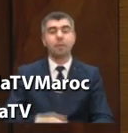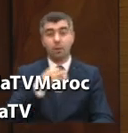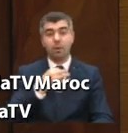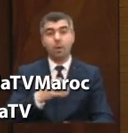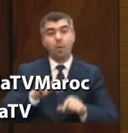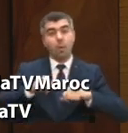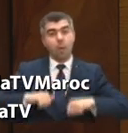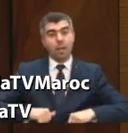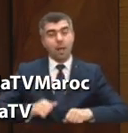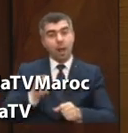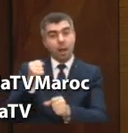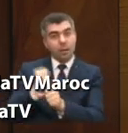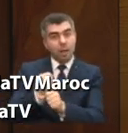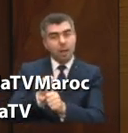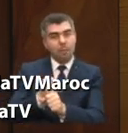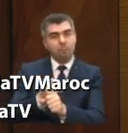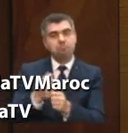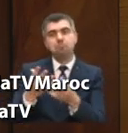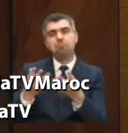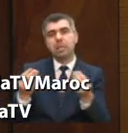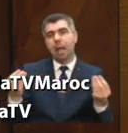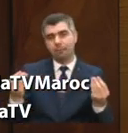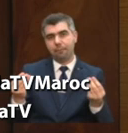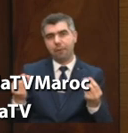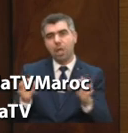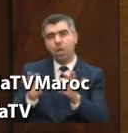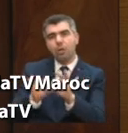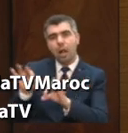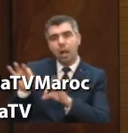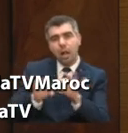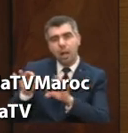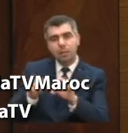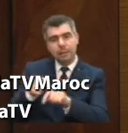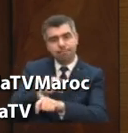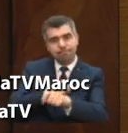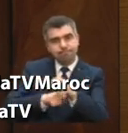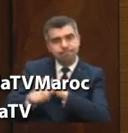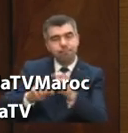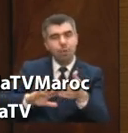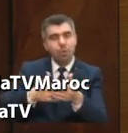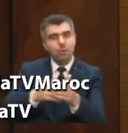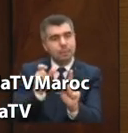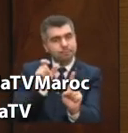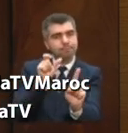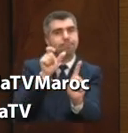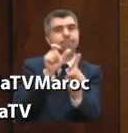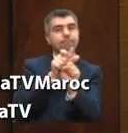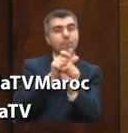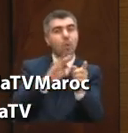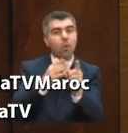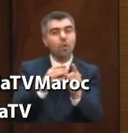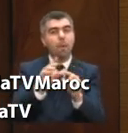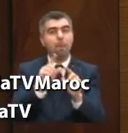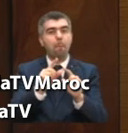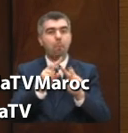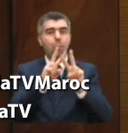الشغل والإدماج المهني عدة إجراءات لمواكبة الوضعية الاقتصادية والاجتماعية للمؤسسات الخاصة لتفتيش الشغل